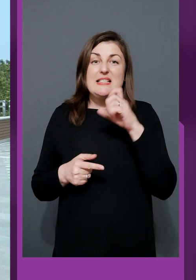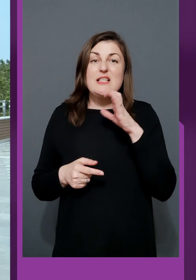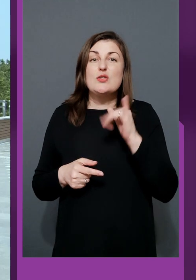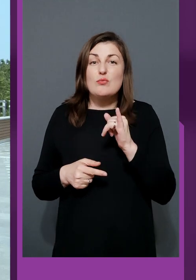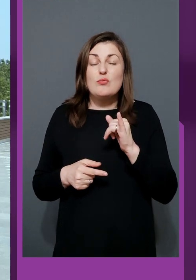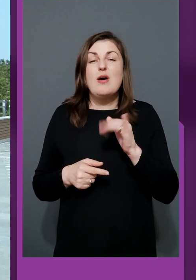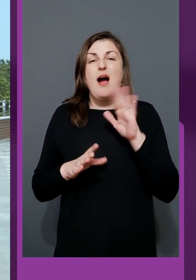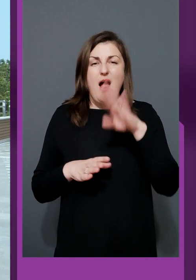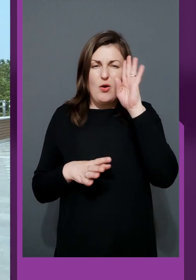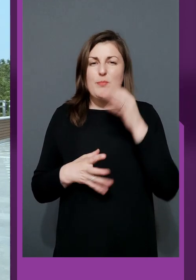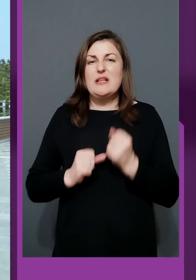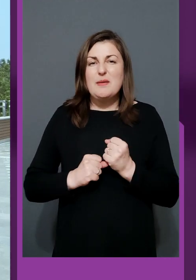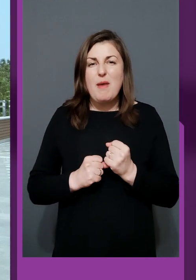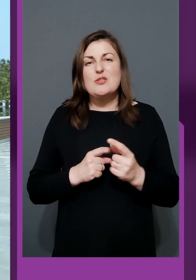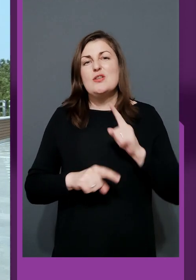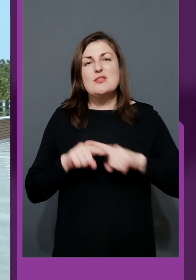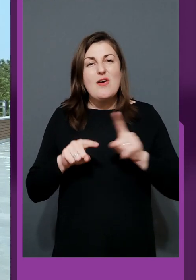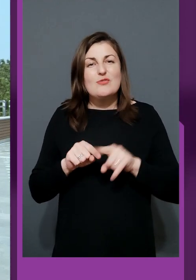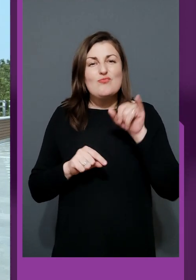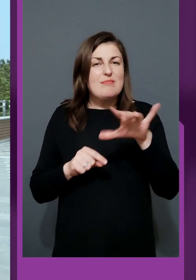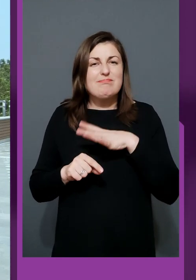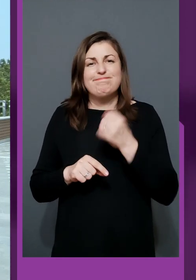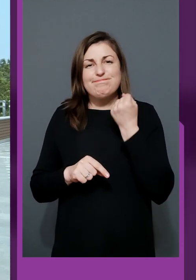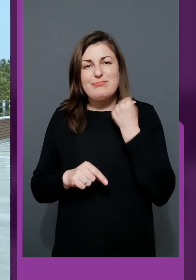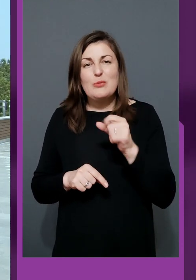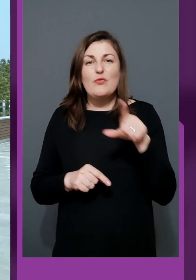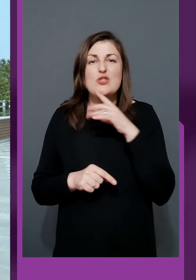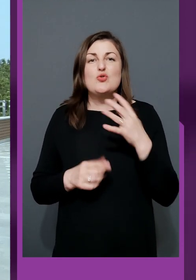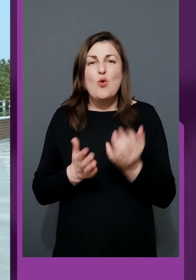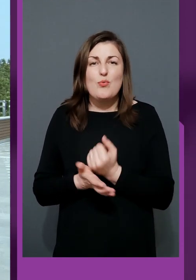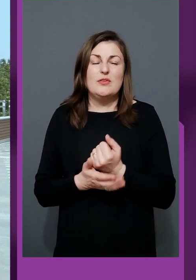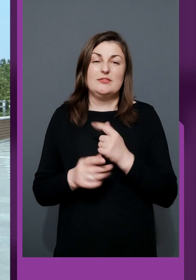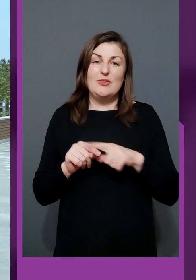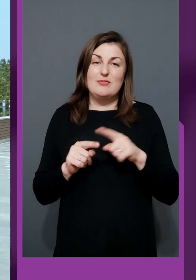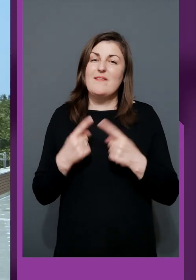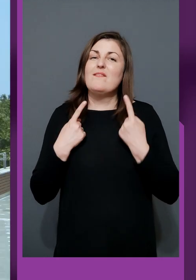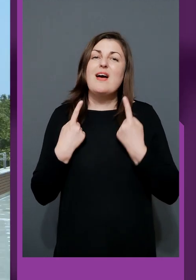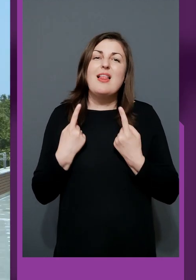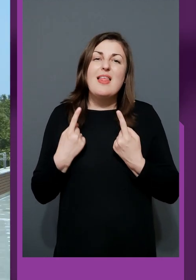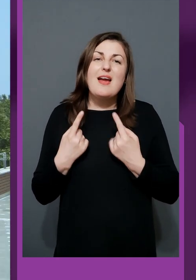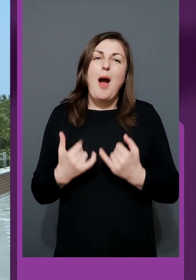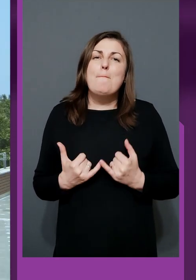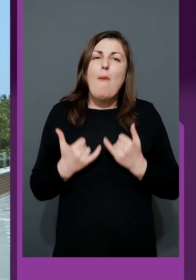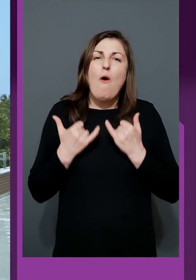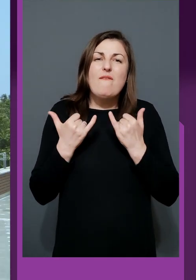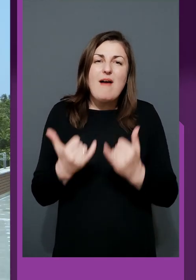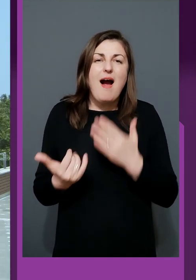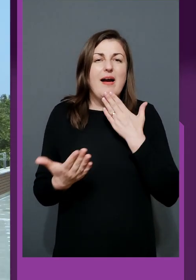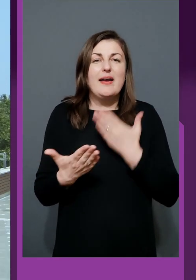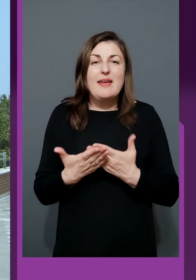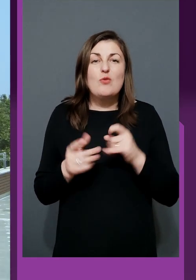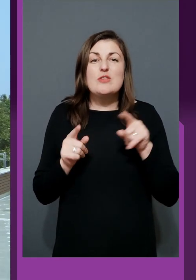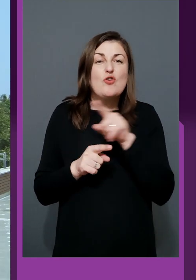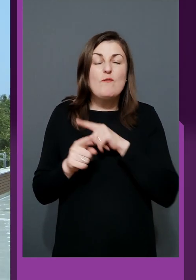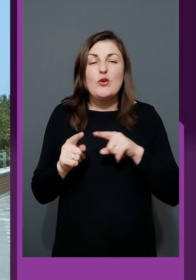збройним силам українам хай хлопці тримаються і скоріше б вже була в них перемога що вони її здобули скоріше велика повага і